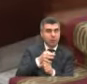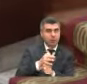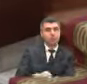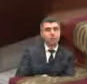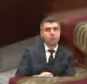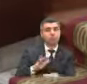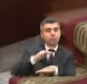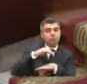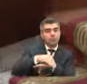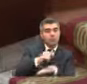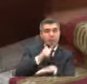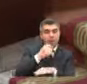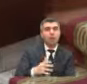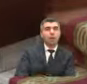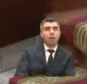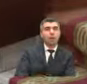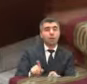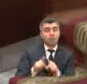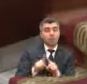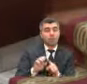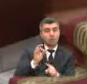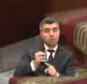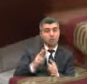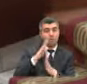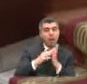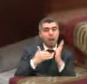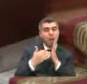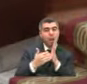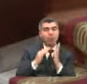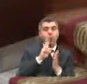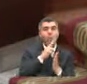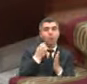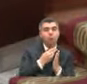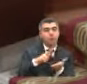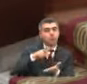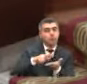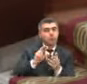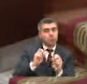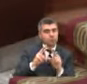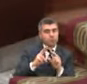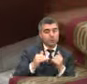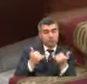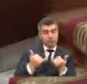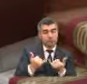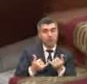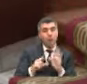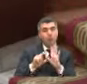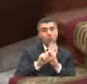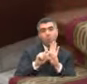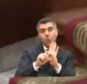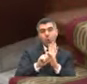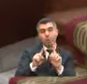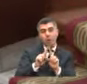مستمرون ليس فقط فيما التزمنا بالبرنامج الحكومي، لكن عندنا الآن مشروع لتقوية